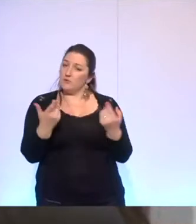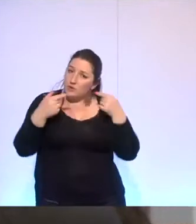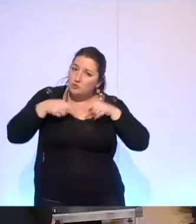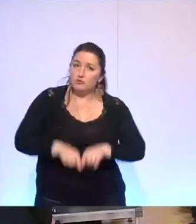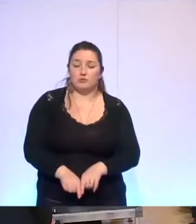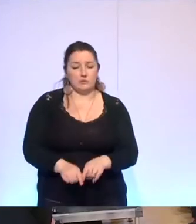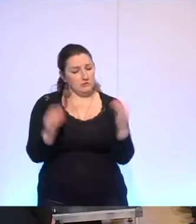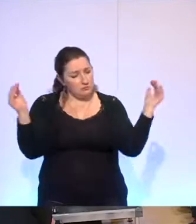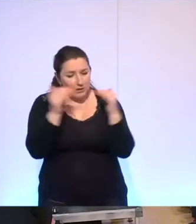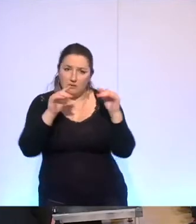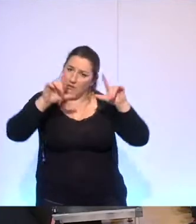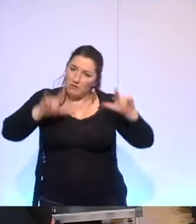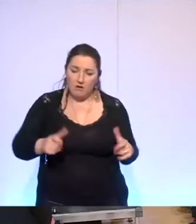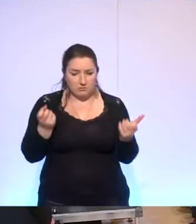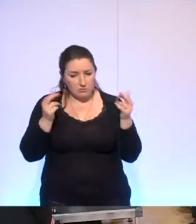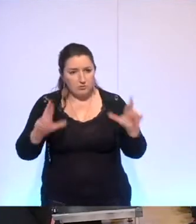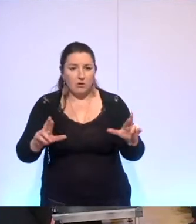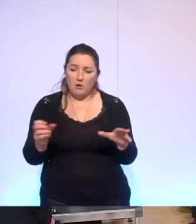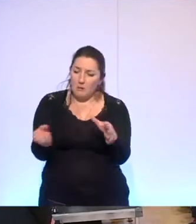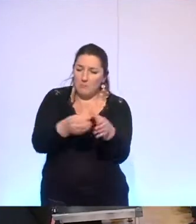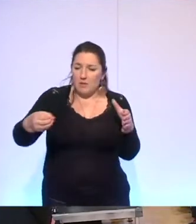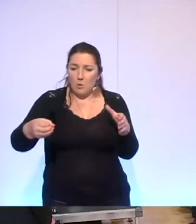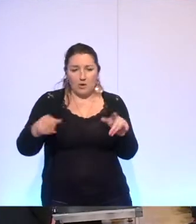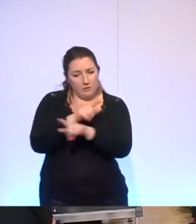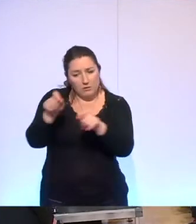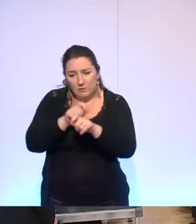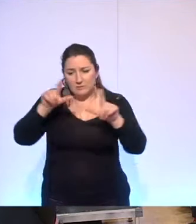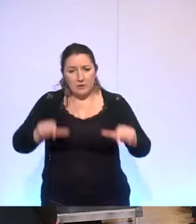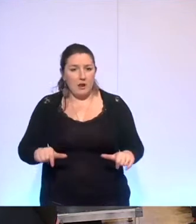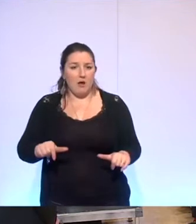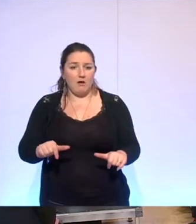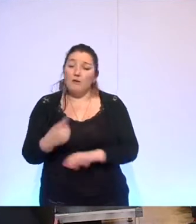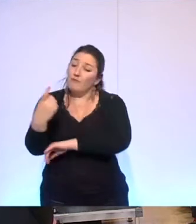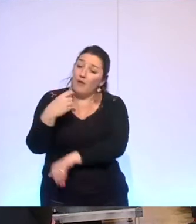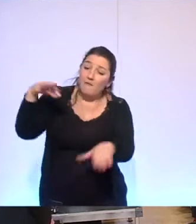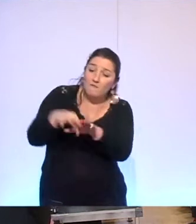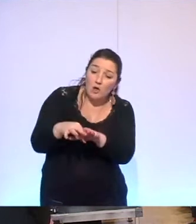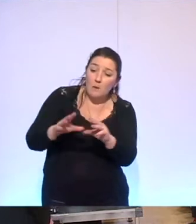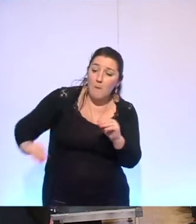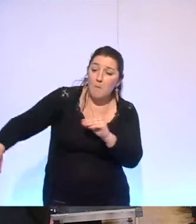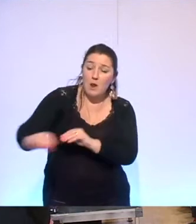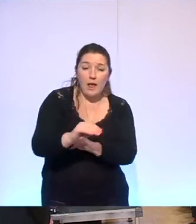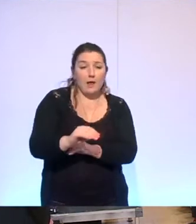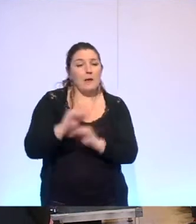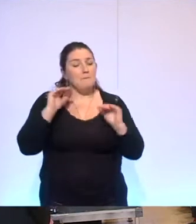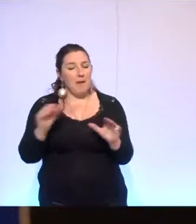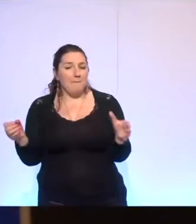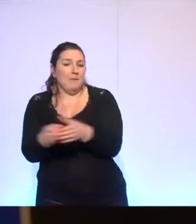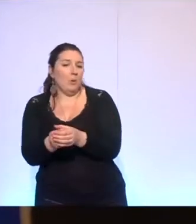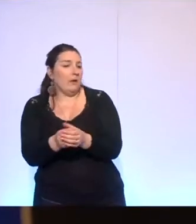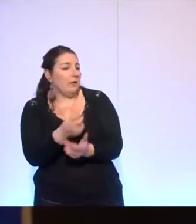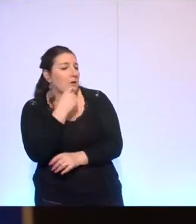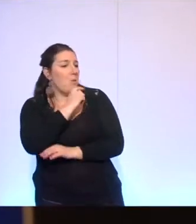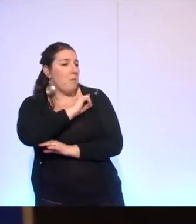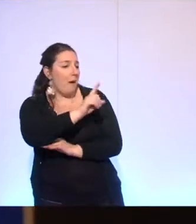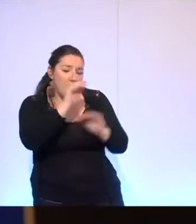d'équité. Elle est le respect même des minorités mises en place par la volonté populaire. Même si ces minorités ne vous plaisent pas, nous